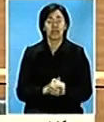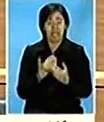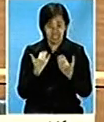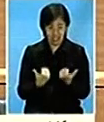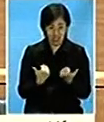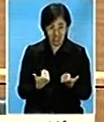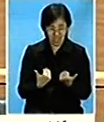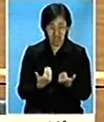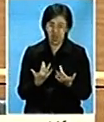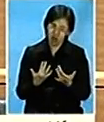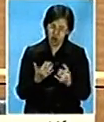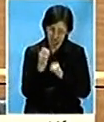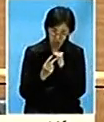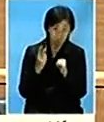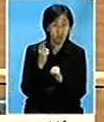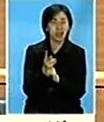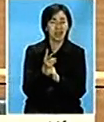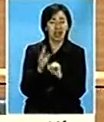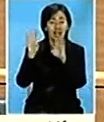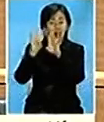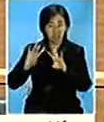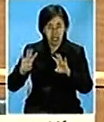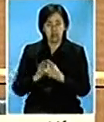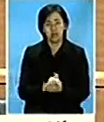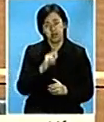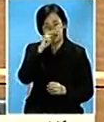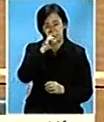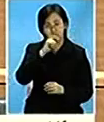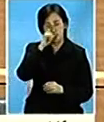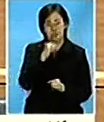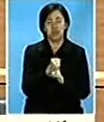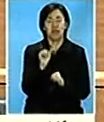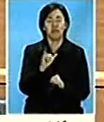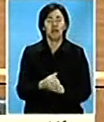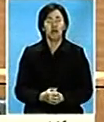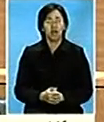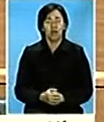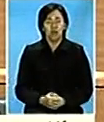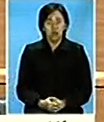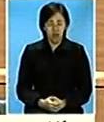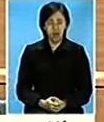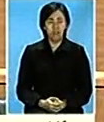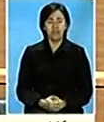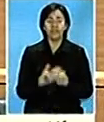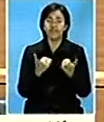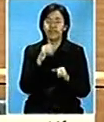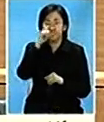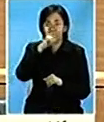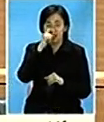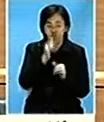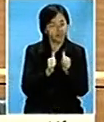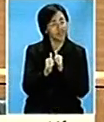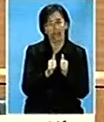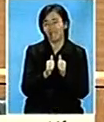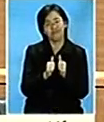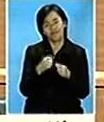นี้แล้วเนี่ยเหลืออีก2ปีแต่ความสามารถในการแข่งขันเนี่ยตามข้อมูลที่มีอยู่นั้นเนี่ยไม่สามารถที่จะเป็นไ